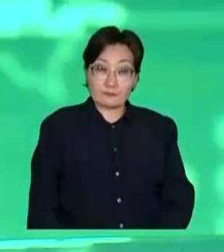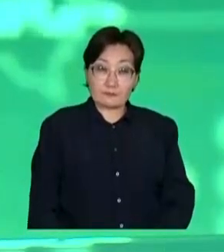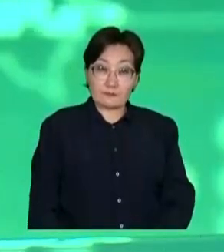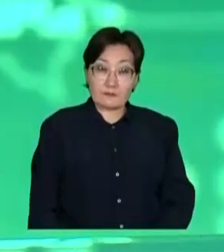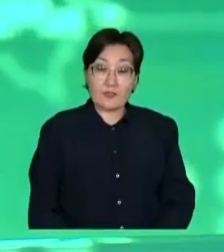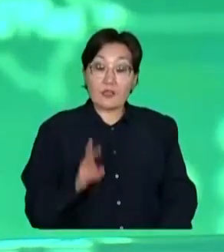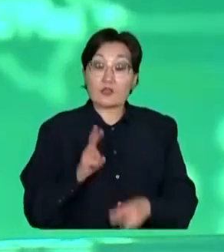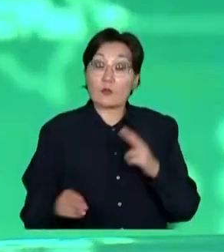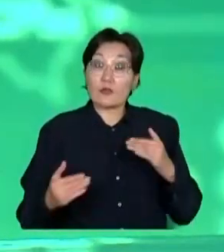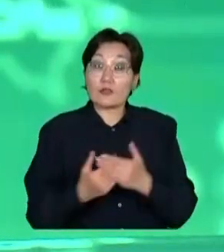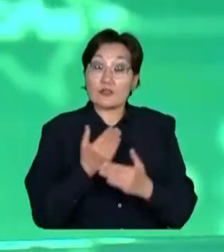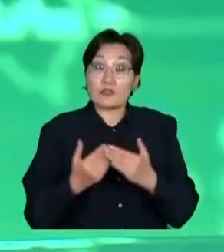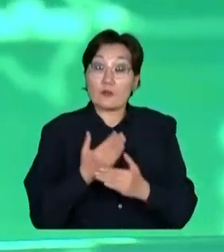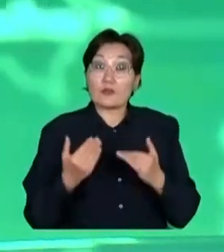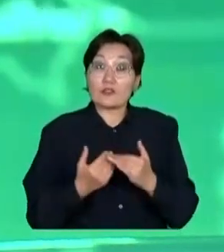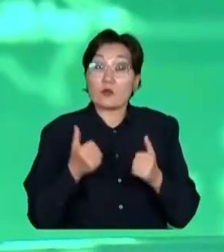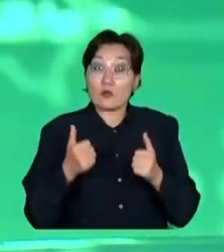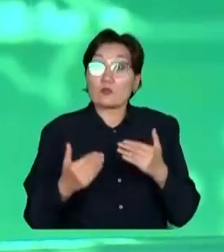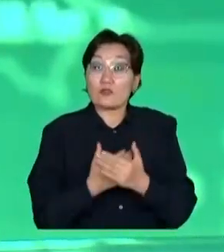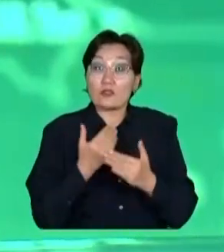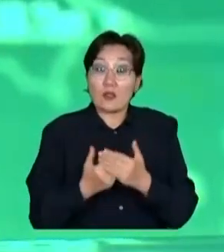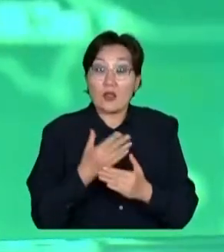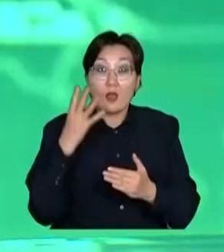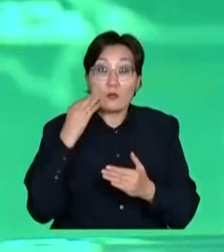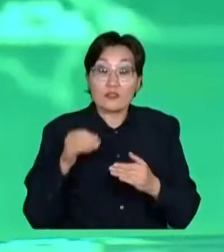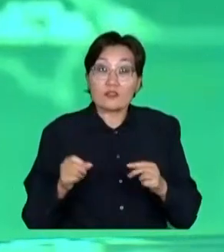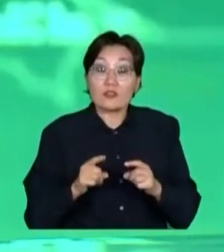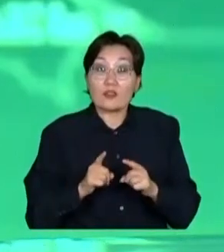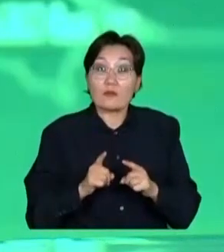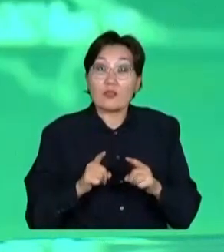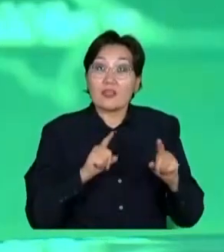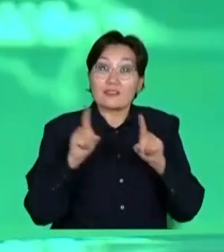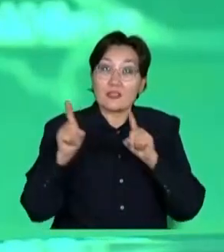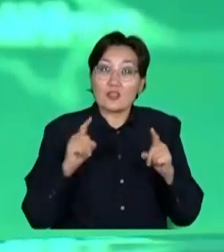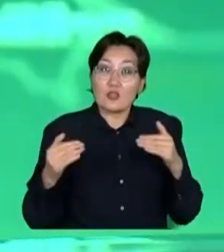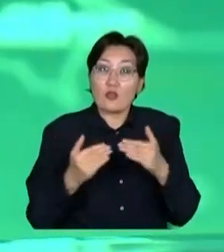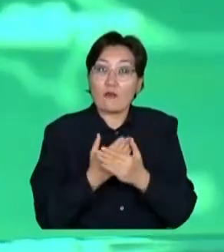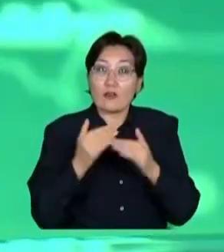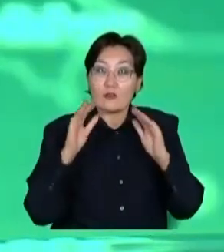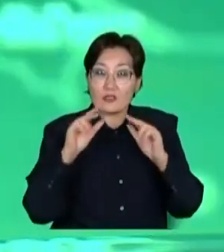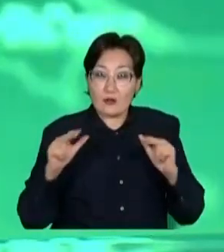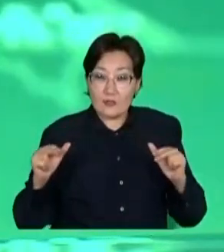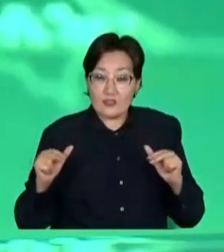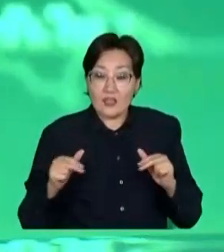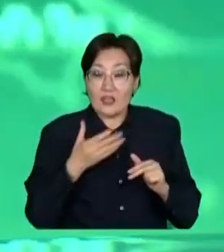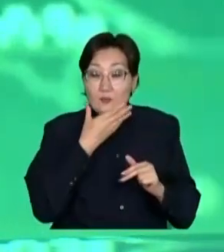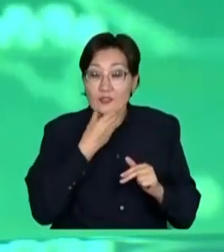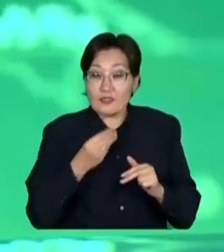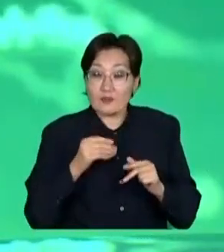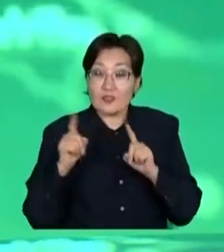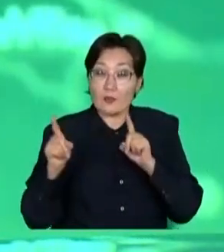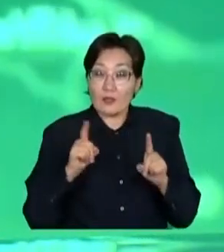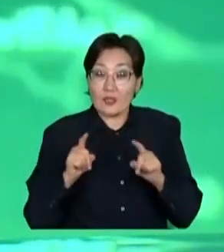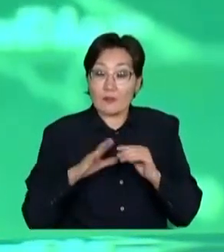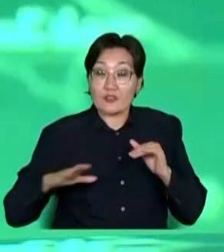Ну и в завершение выпуска приятная новость. В Алматы буквально полчаса назад зажгли новогоднюю елку. Главная хвойная красавица засверкала огнями на